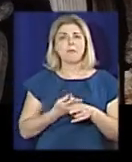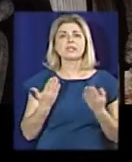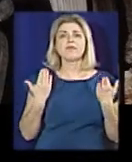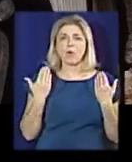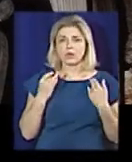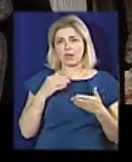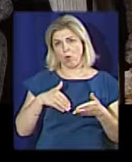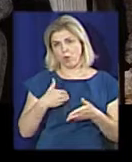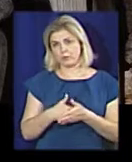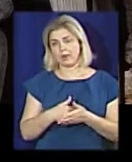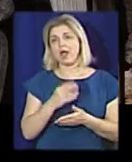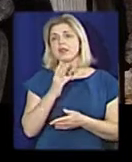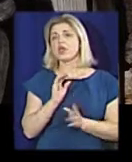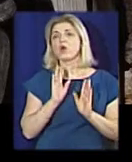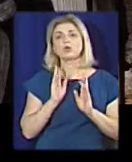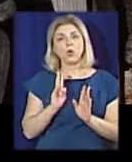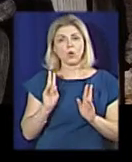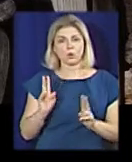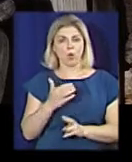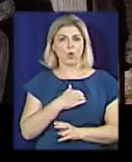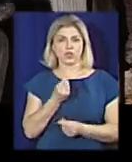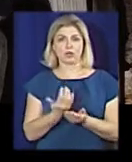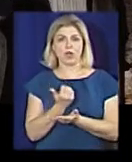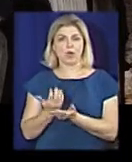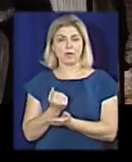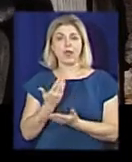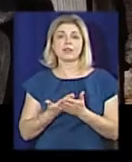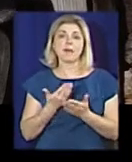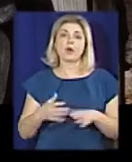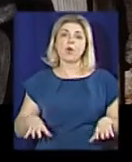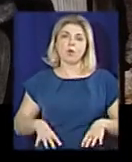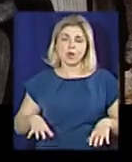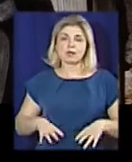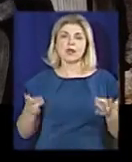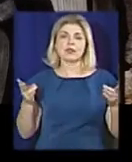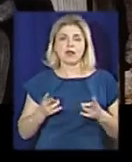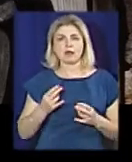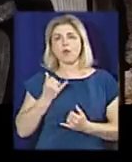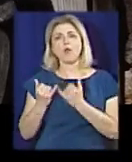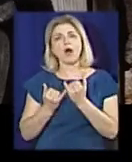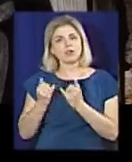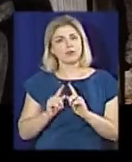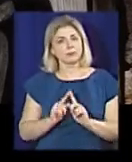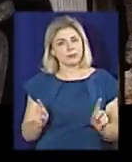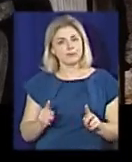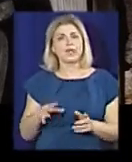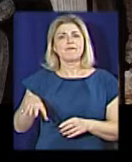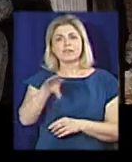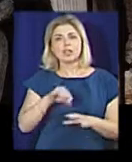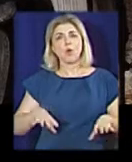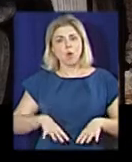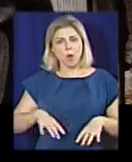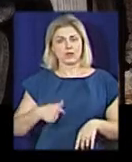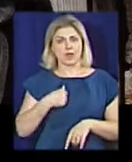І це не для тих, хто хоче лише заробити грошей. Бо, наприклад, коні потребують особливого догляду. Всіх своїх коней я сам